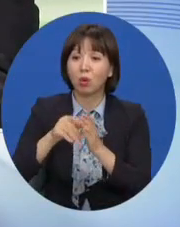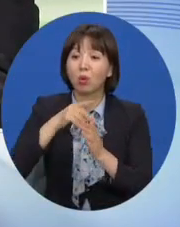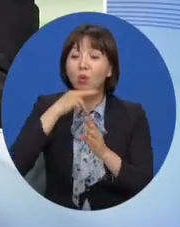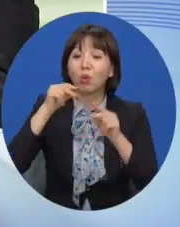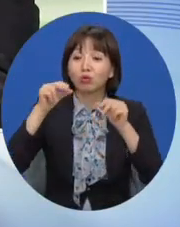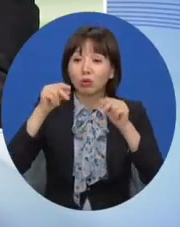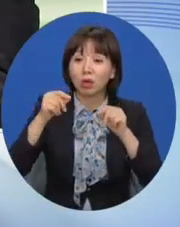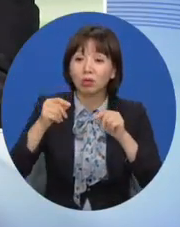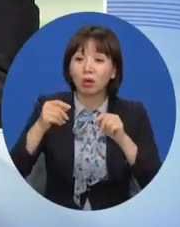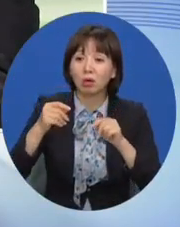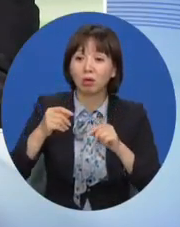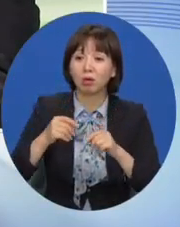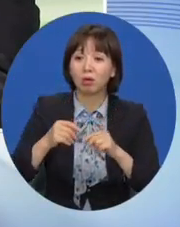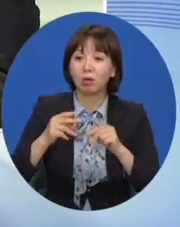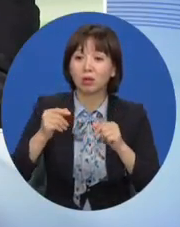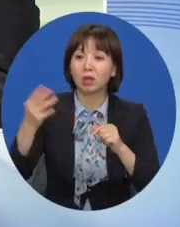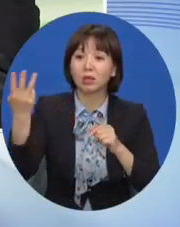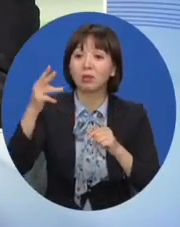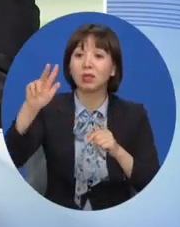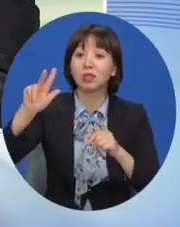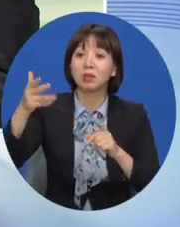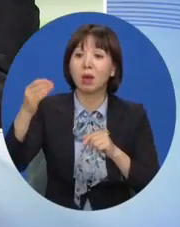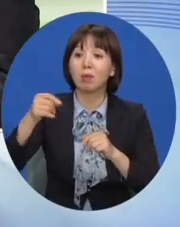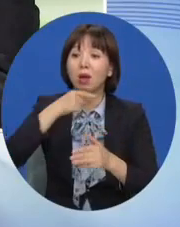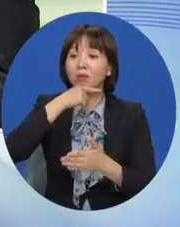공장에서 3,700만 원이라는